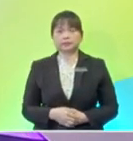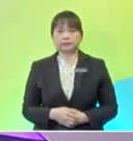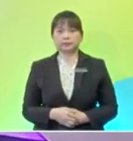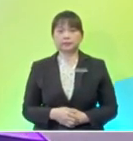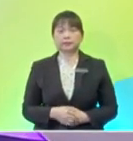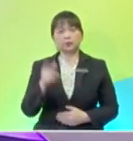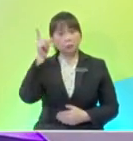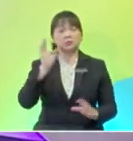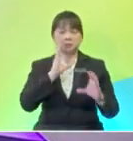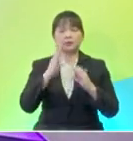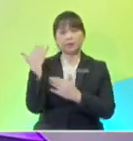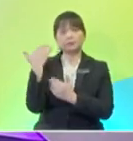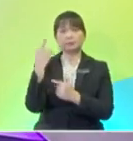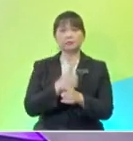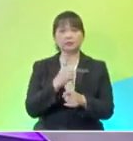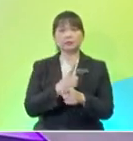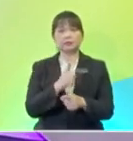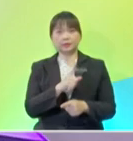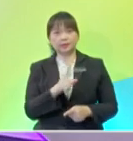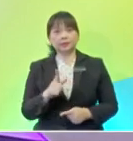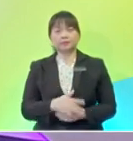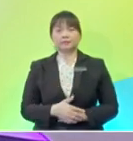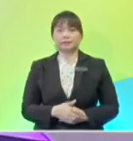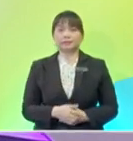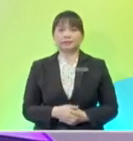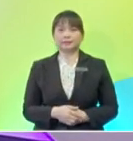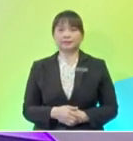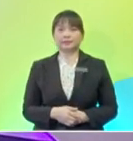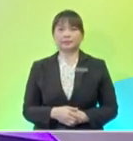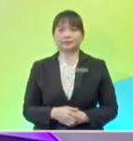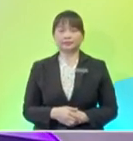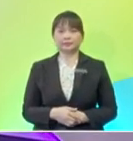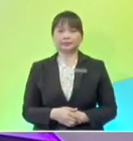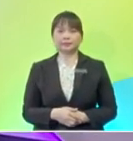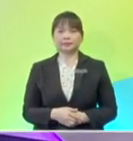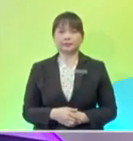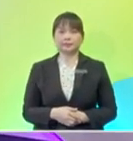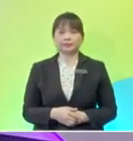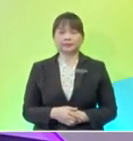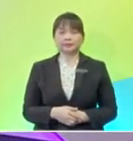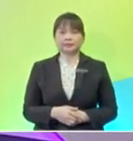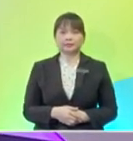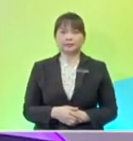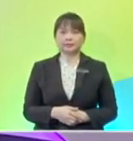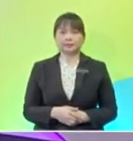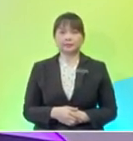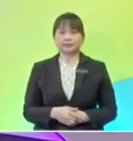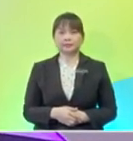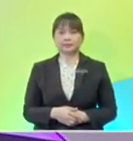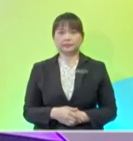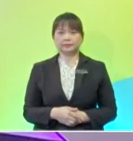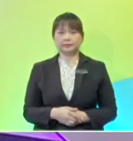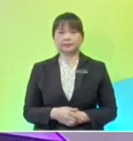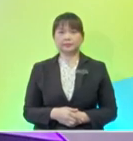satu persatu dan mudah-mudahan betul enggak suka juga sebenarnya Oke